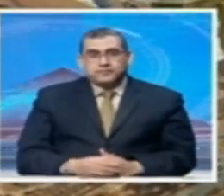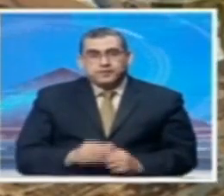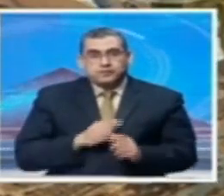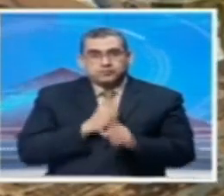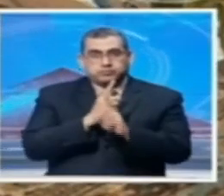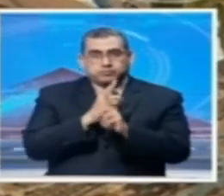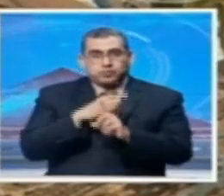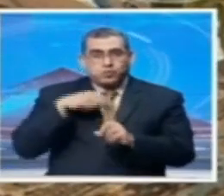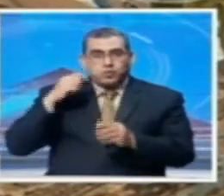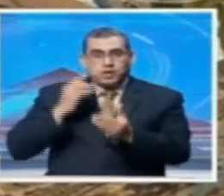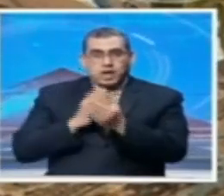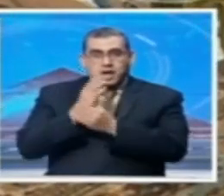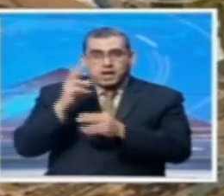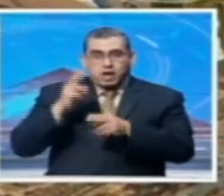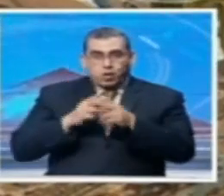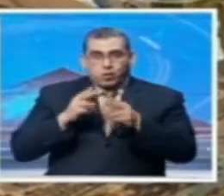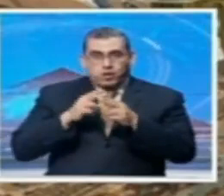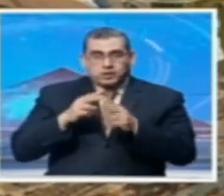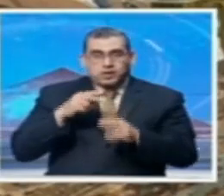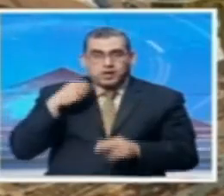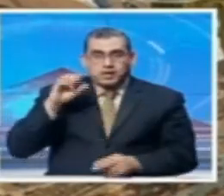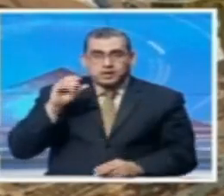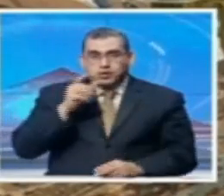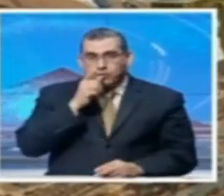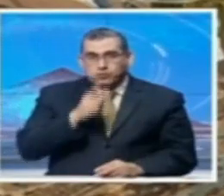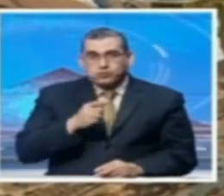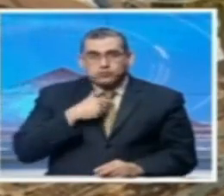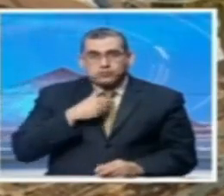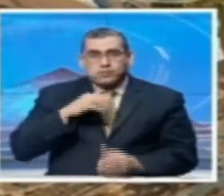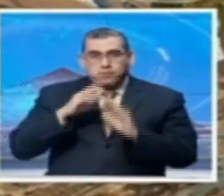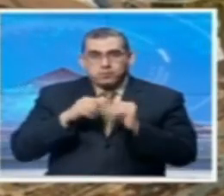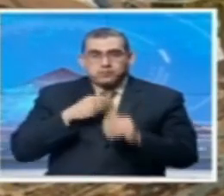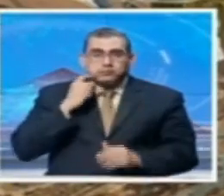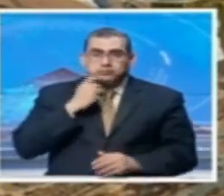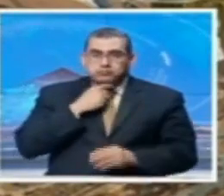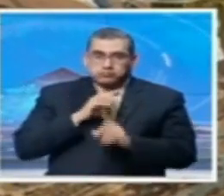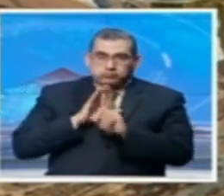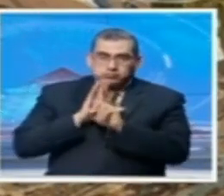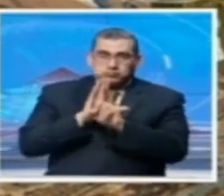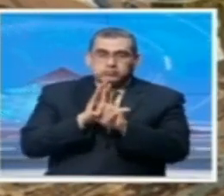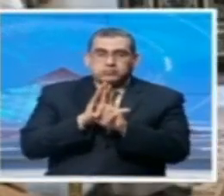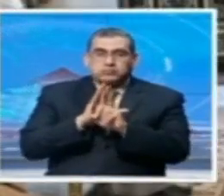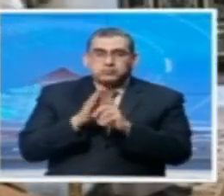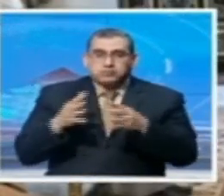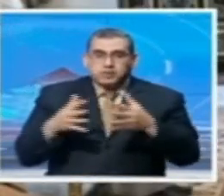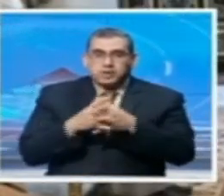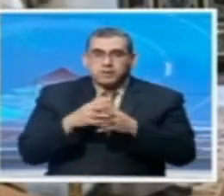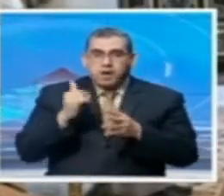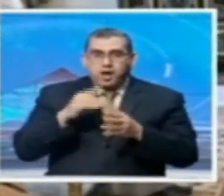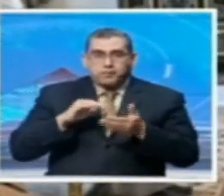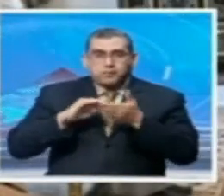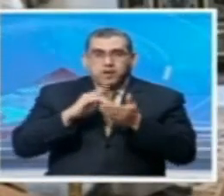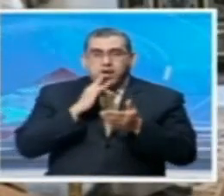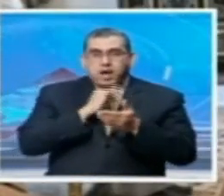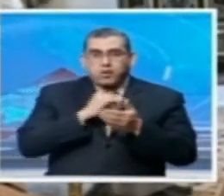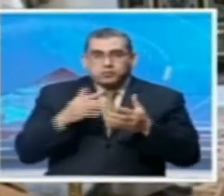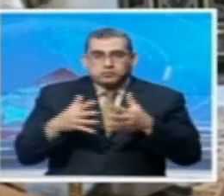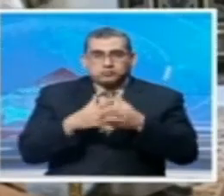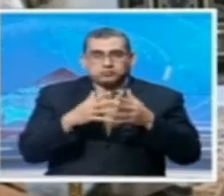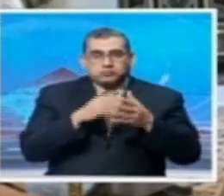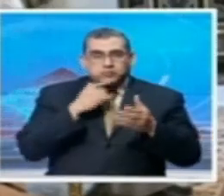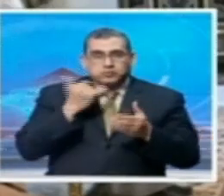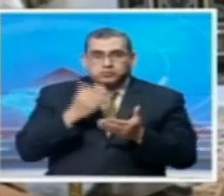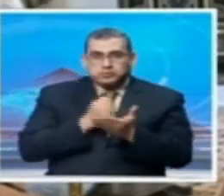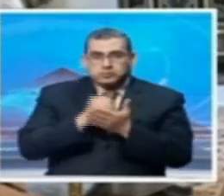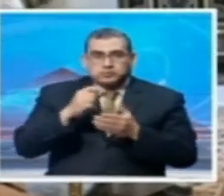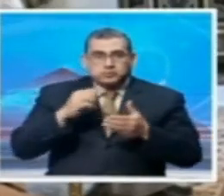خلال استقباله وزير الخارجية الكويتي، الرئيس السيسي يؤكد موقف مصر الثابت تجاه دعم التضامن العربي بما